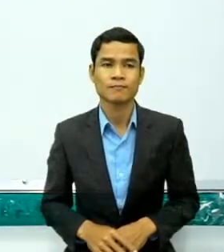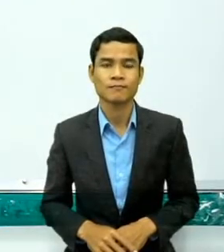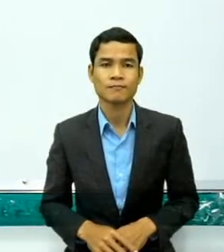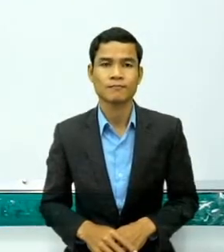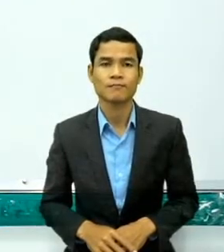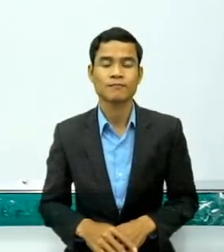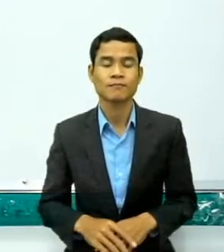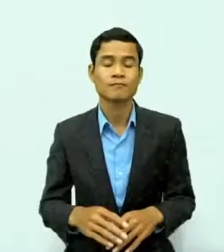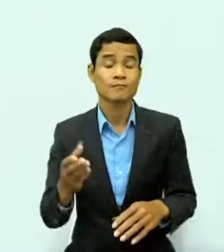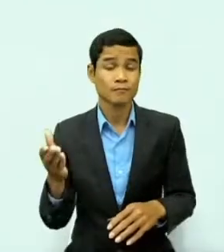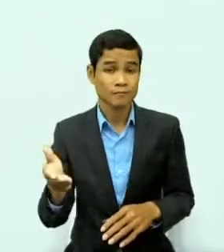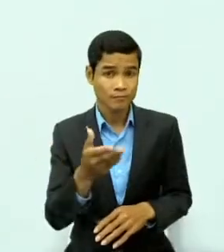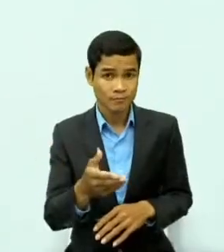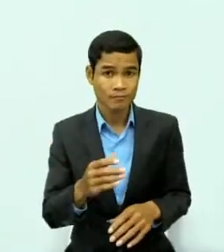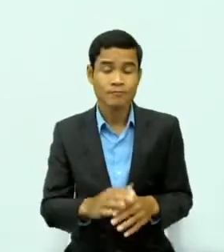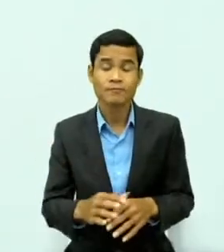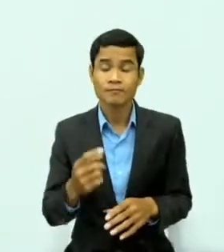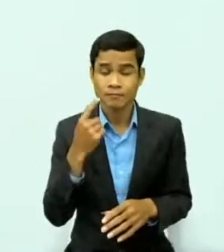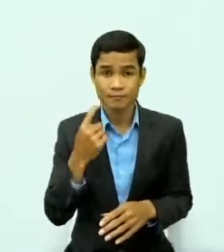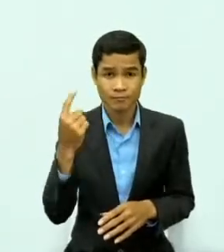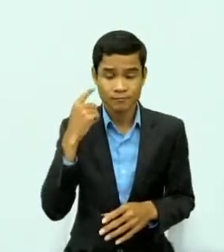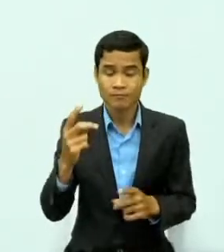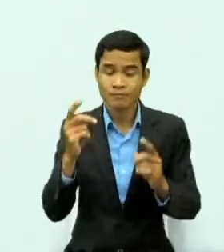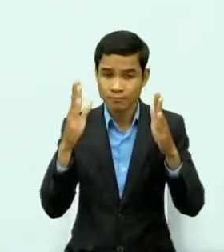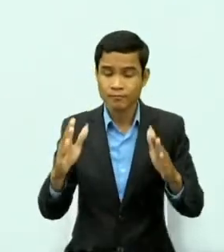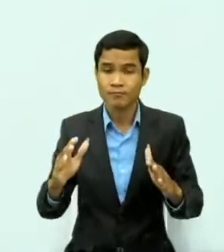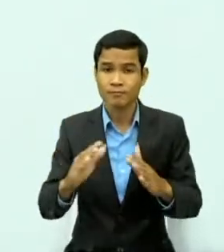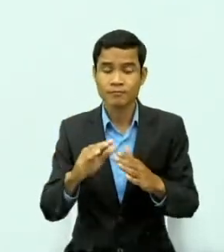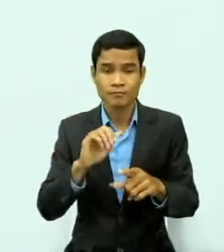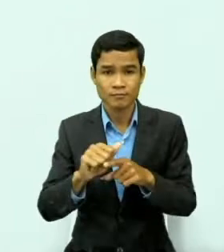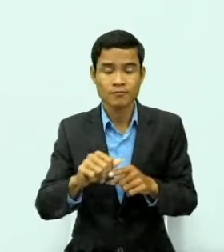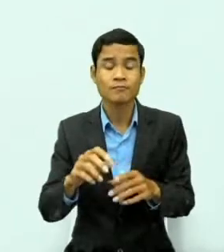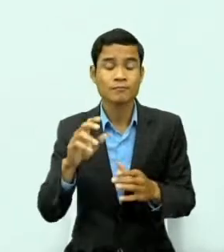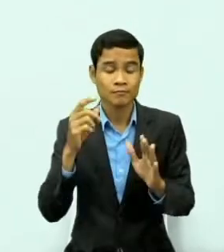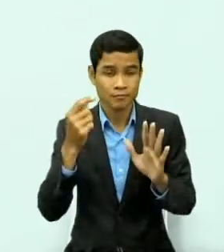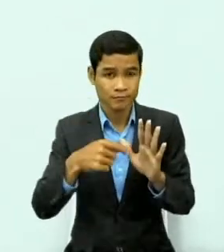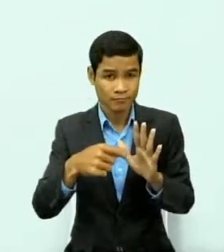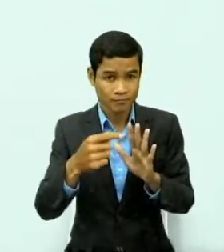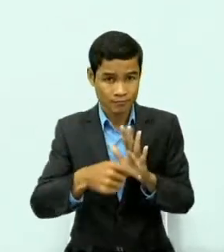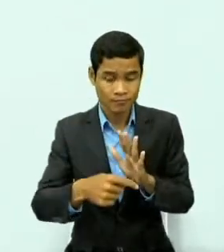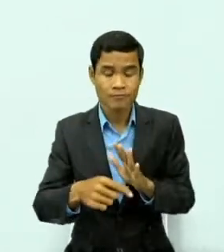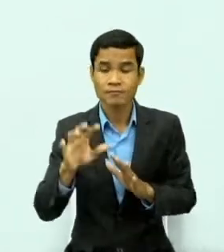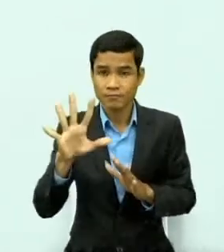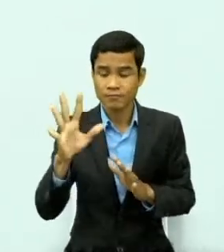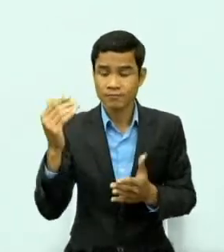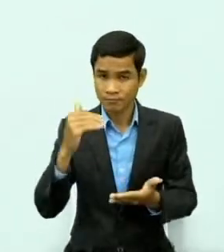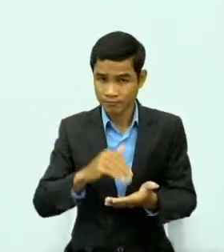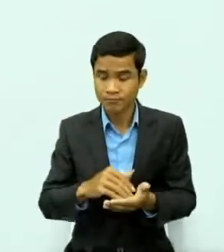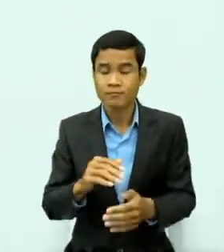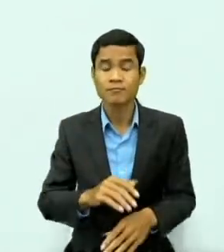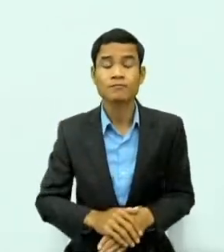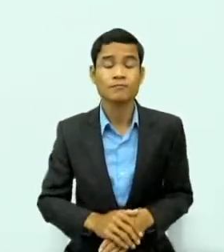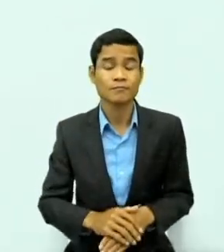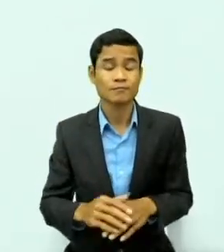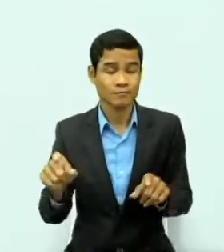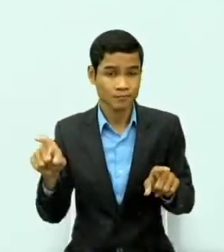ចាអរគុណកូនយ៉ាងកាលពីថ្ងៃម្សិលមិញអ្នកគ្រូឲ្យកូនកូនសរសេរស្រៈចំនួនចាចំនួន5ដងគឺស្រៈ